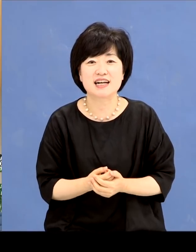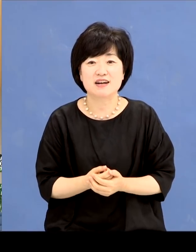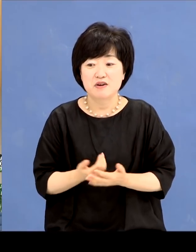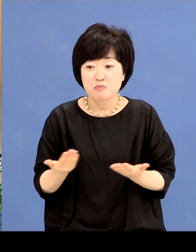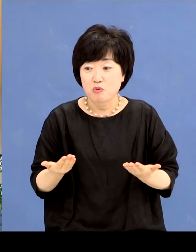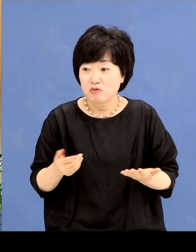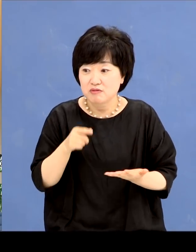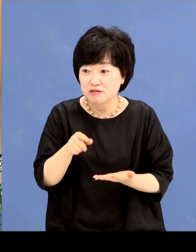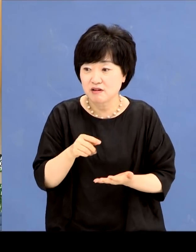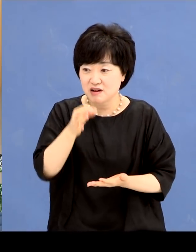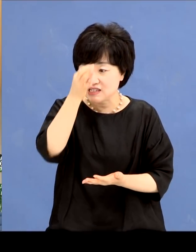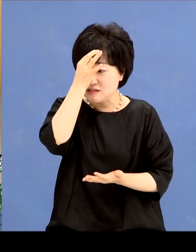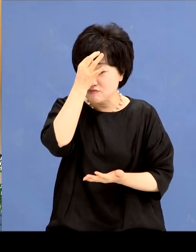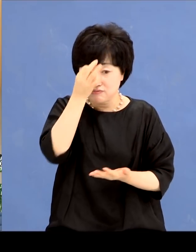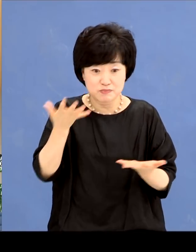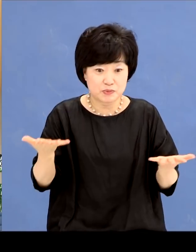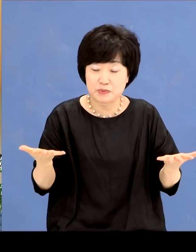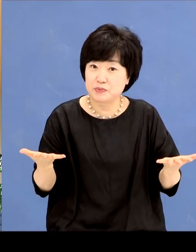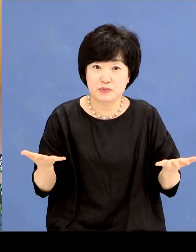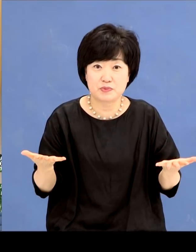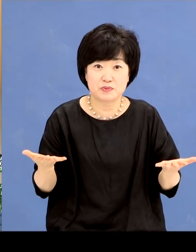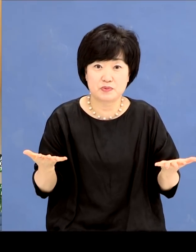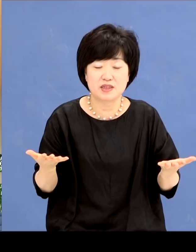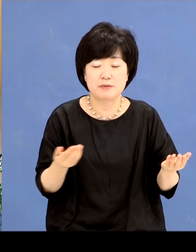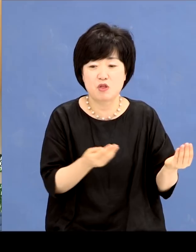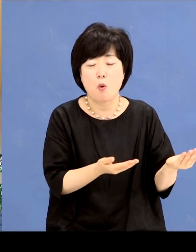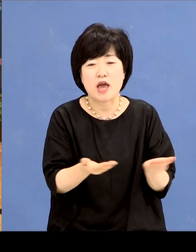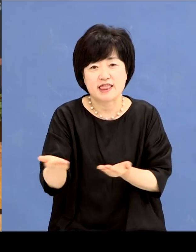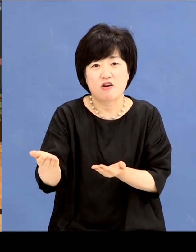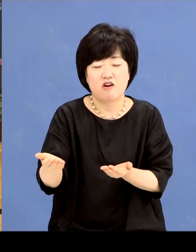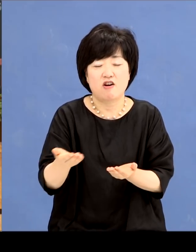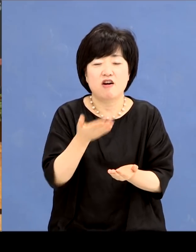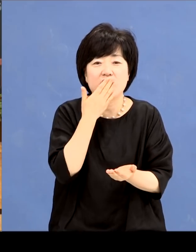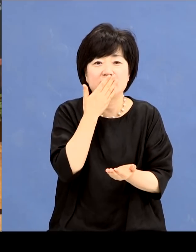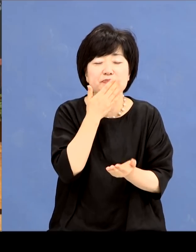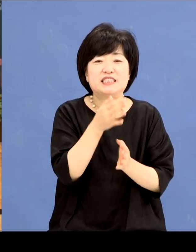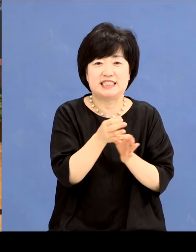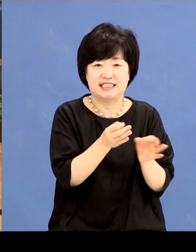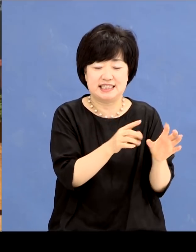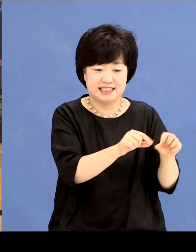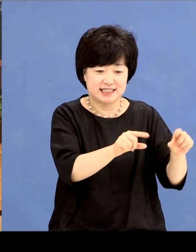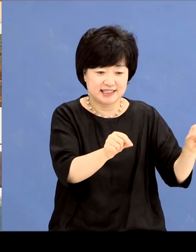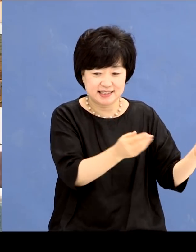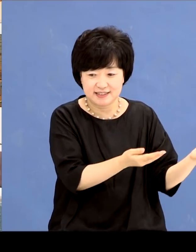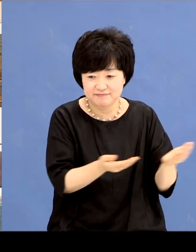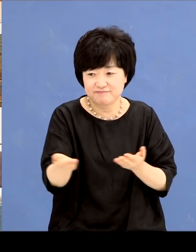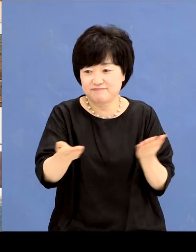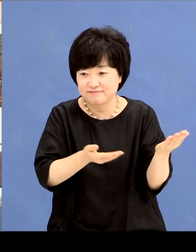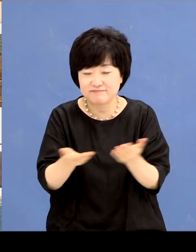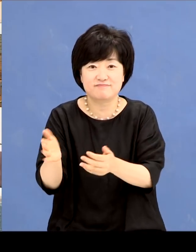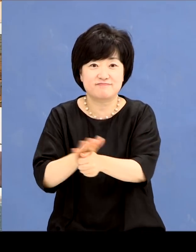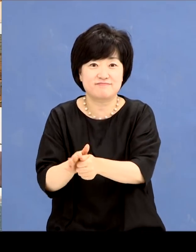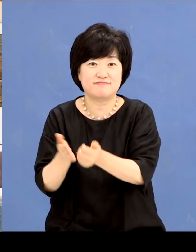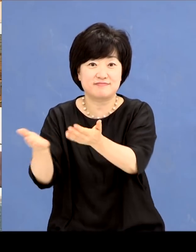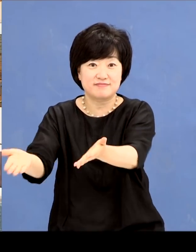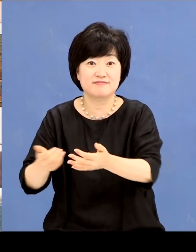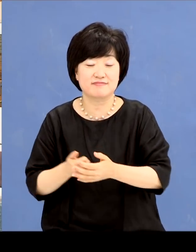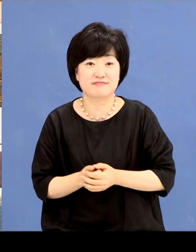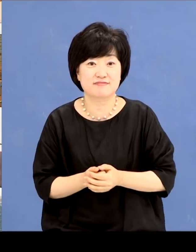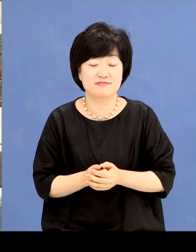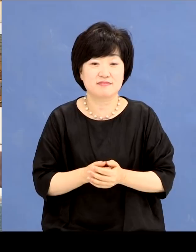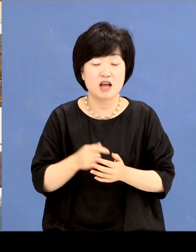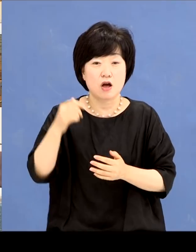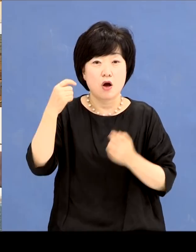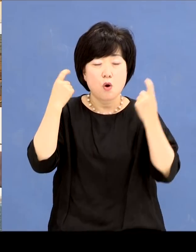그래서 들어갔고 제가 뭐 기술이 아무것도 있는 게 네네. 아니잖아요. 그래서 웨이터를 한 거죠. 서빙을 한 거죠. 그래서 그 식당은